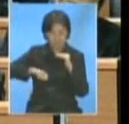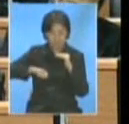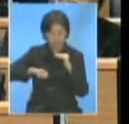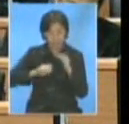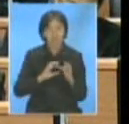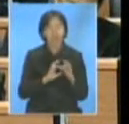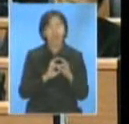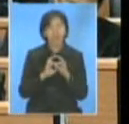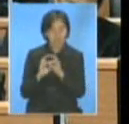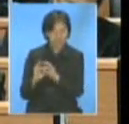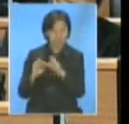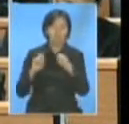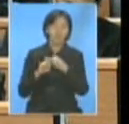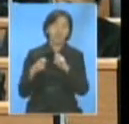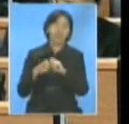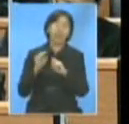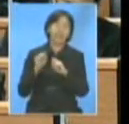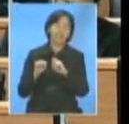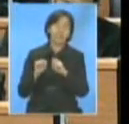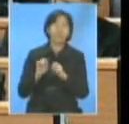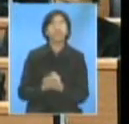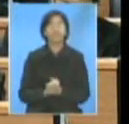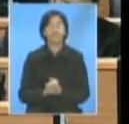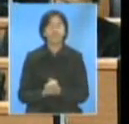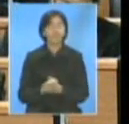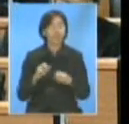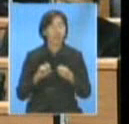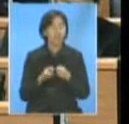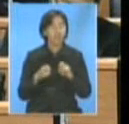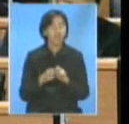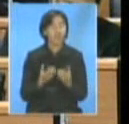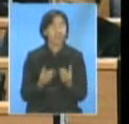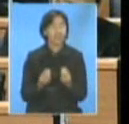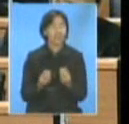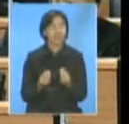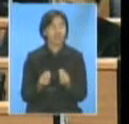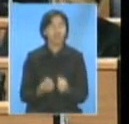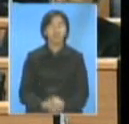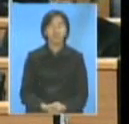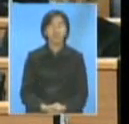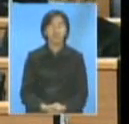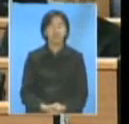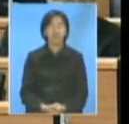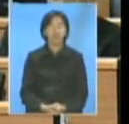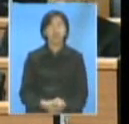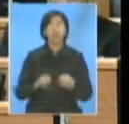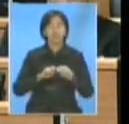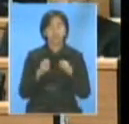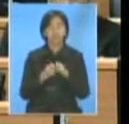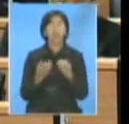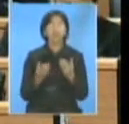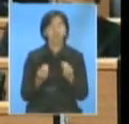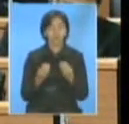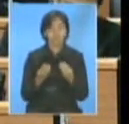ประโยชน์ที่เกี่ยวข้องมีผลประโยชน์ที่เกี่ยวข้องกับที่ดินเลยทำ